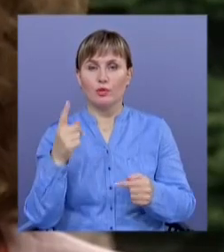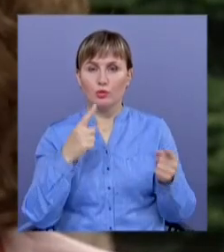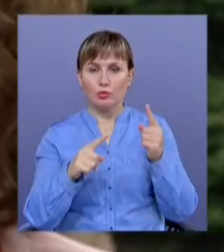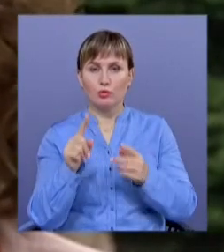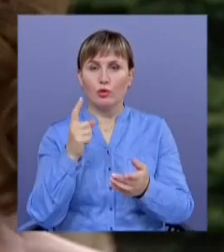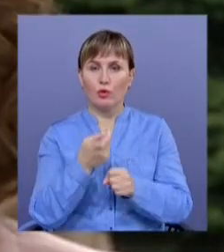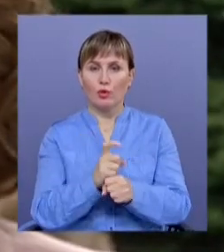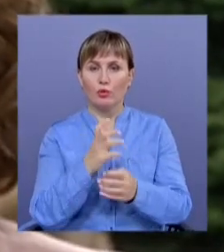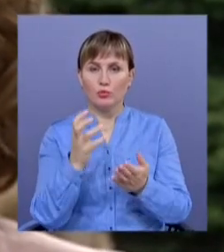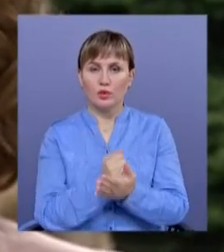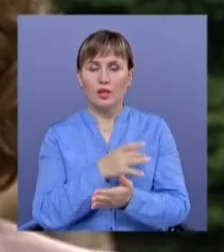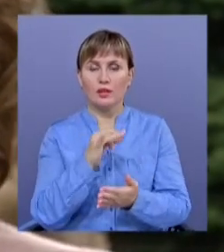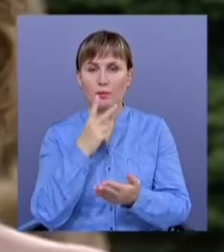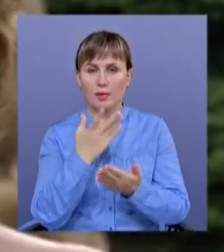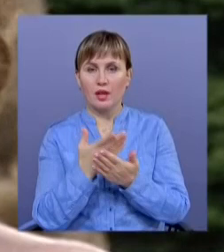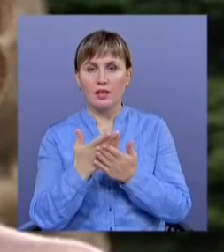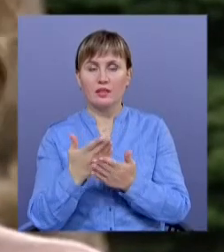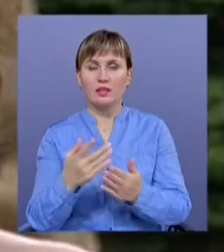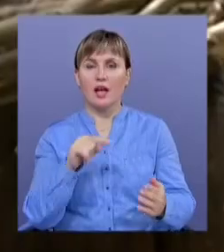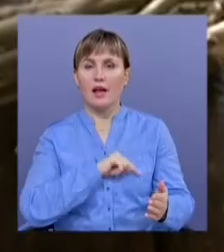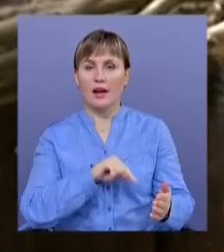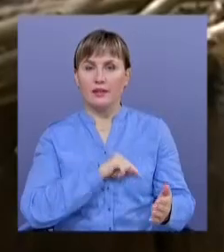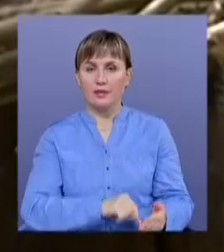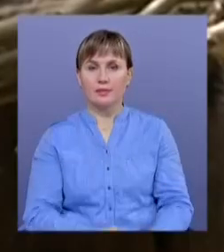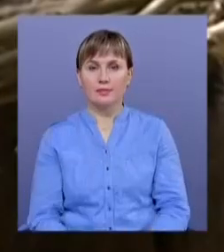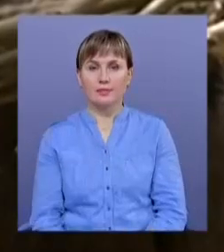очень удачна и отражает характер великого кинорежиссера.